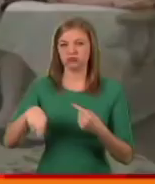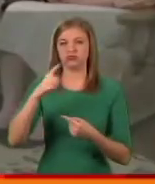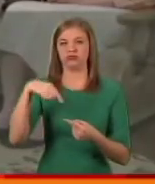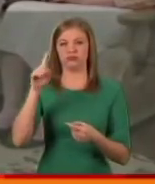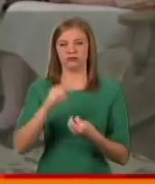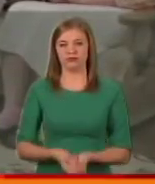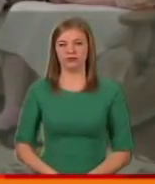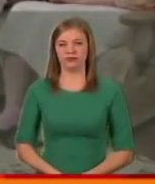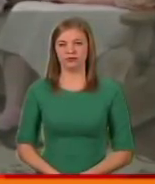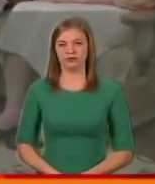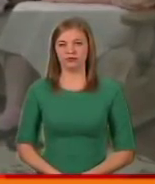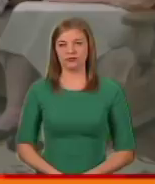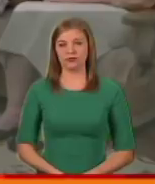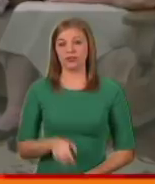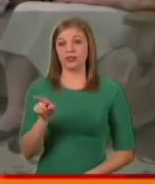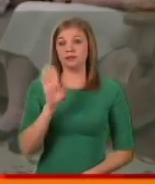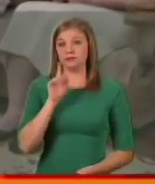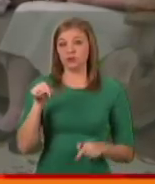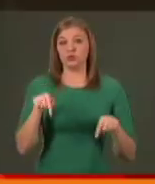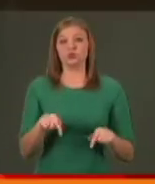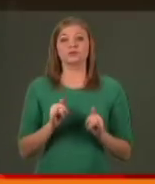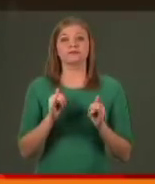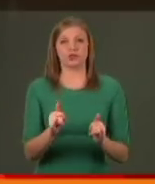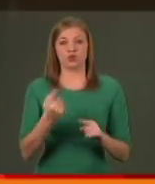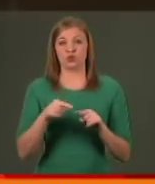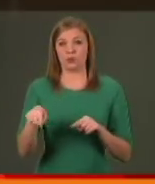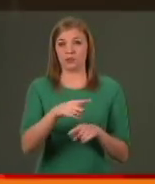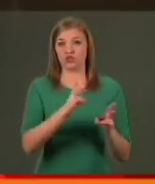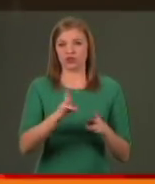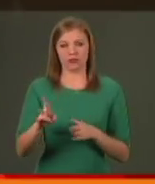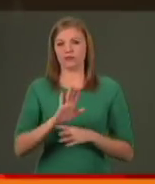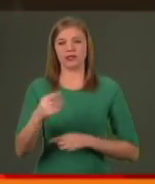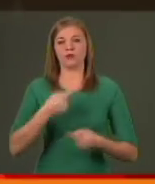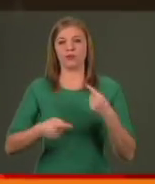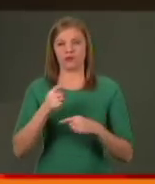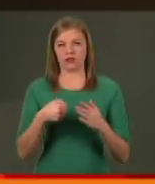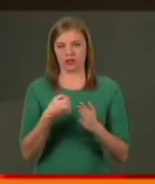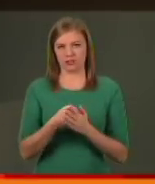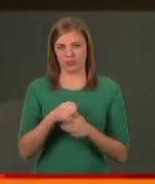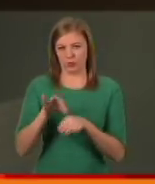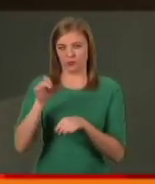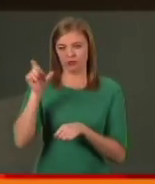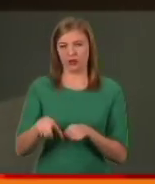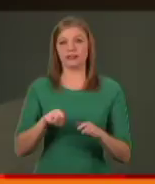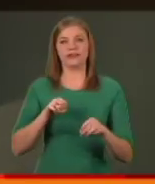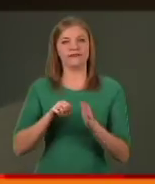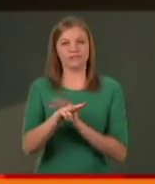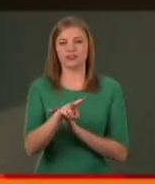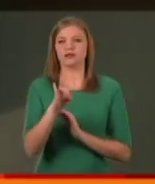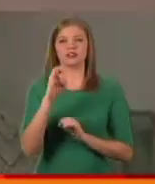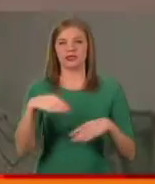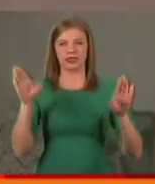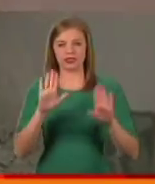насилля. Наталія Мазур тут заради того, аби ці жертви не поверталися до тиранів, вирвалися, не